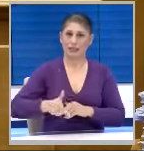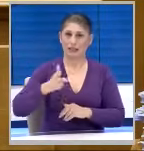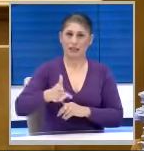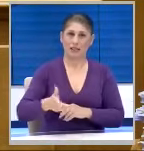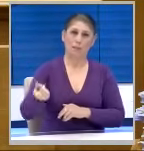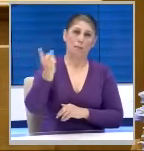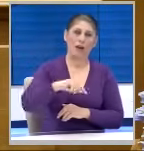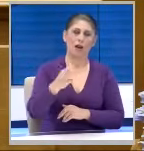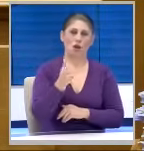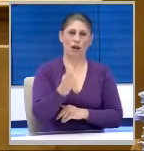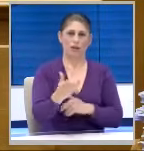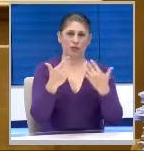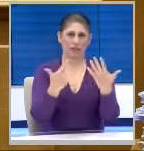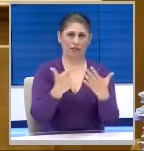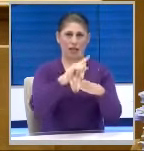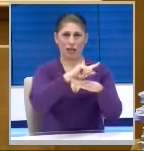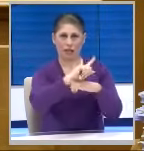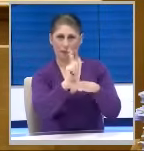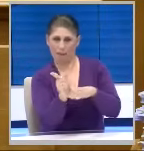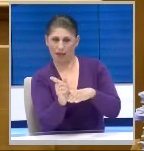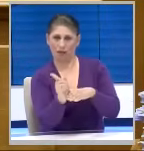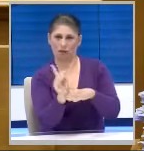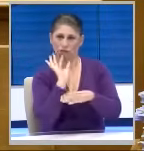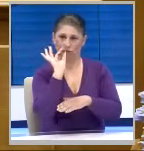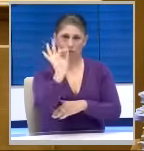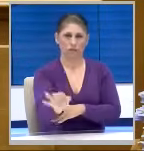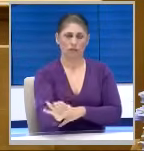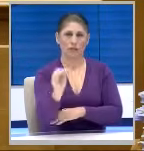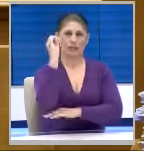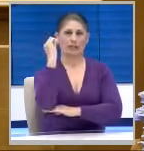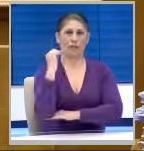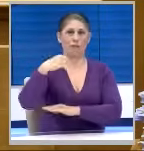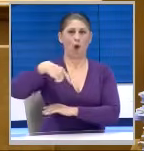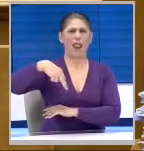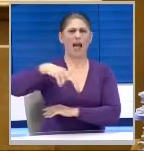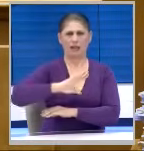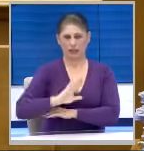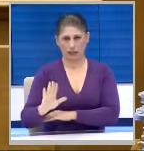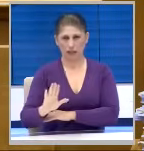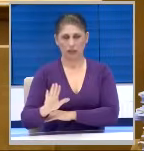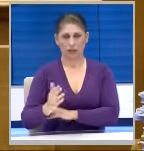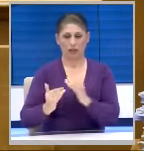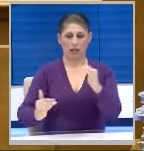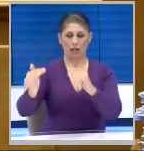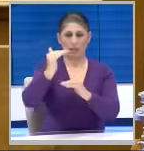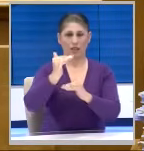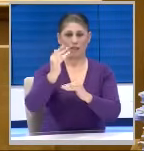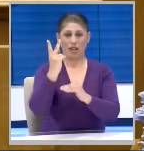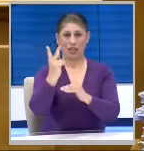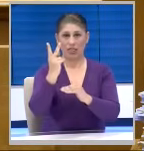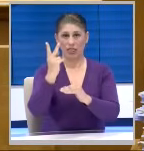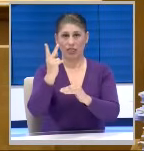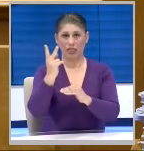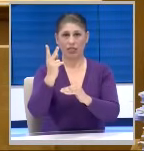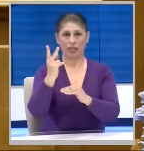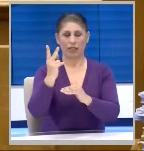με άλλο αριθμό στις 75 με προορισμό το σταθμό της λάρισας με επικεφαλής δύο δύο